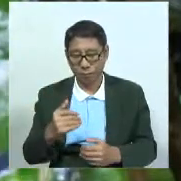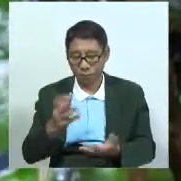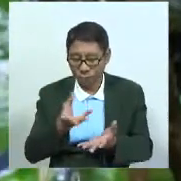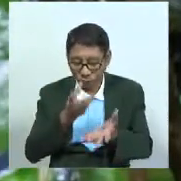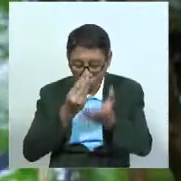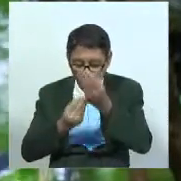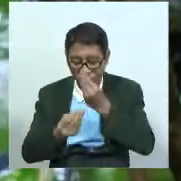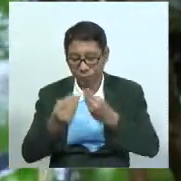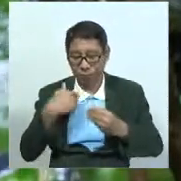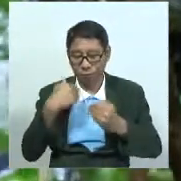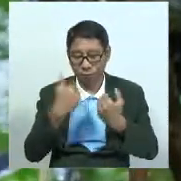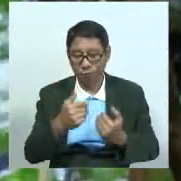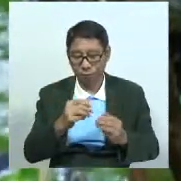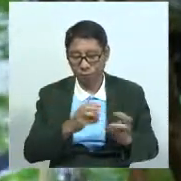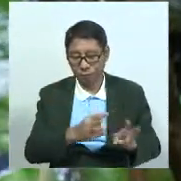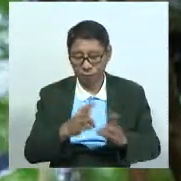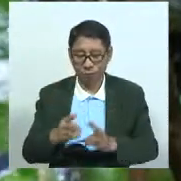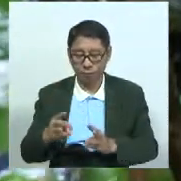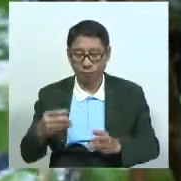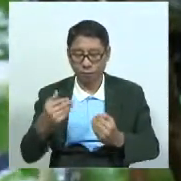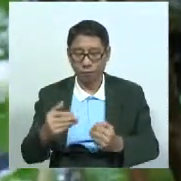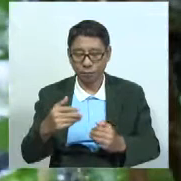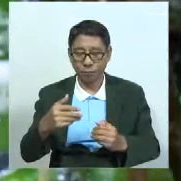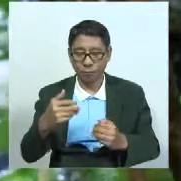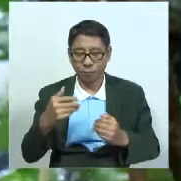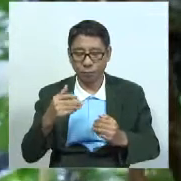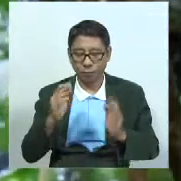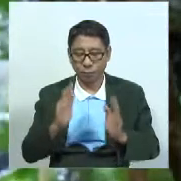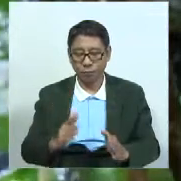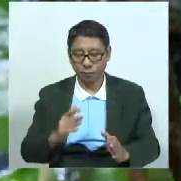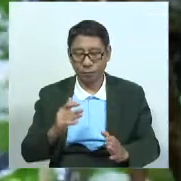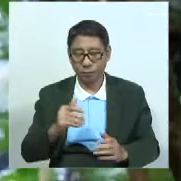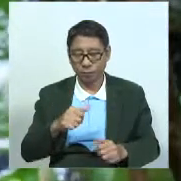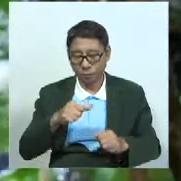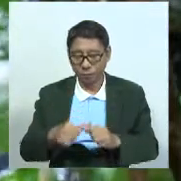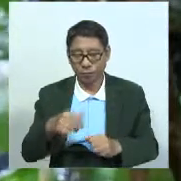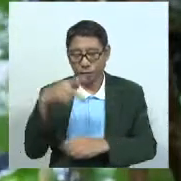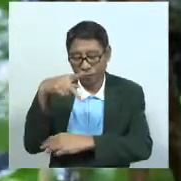ดูงานนะครับเพราะว่าวิถีชีวิตของชาวปากุญยอเราเนี่ย